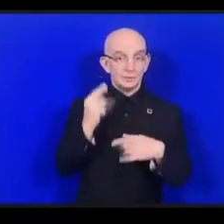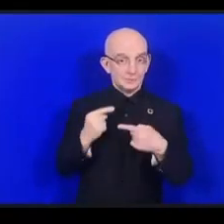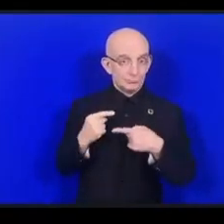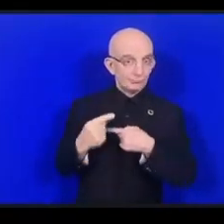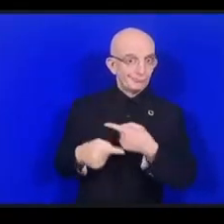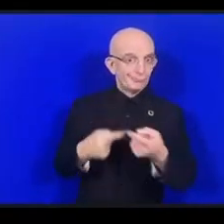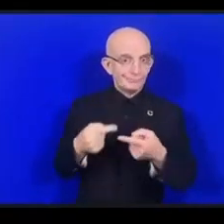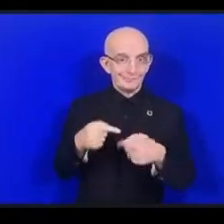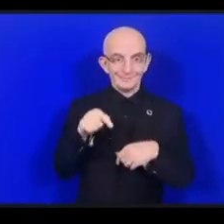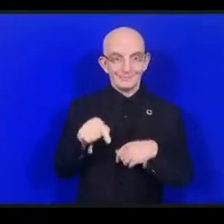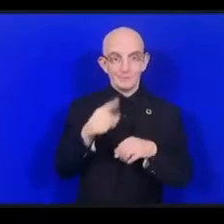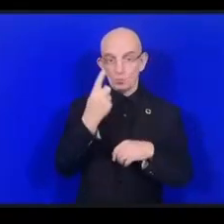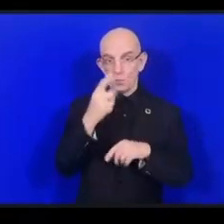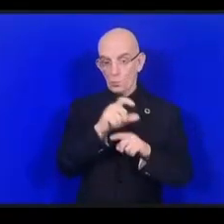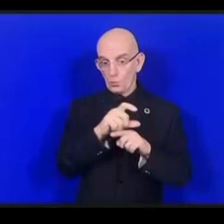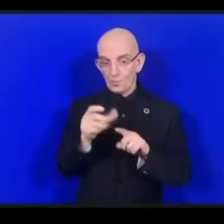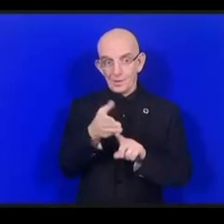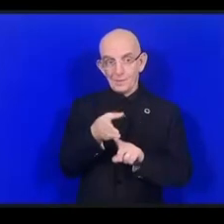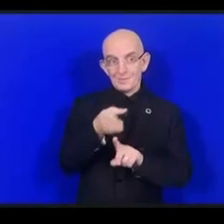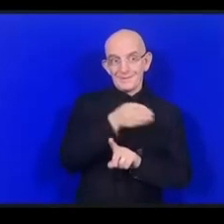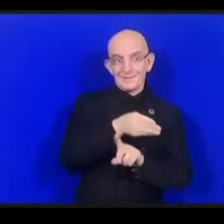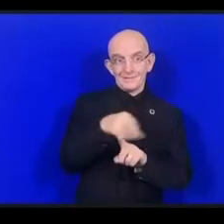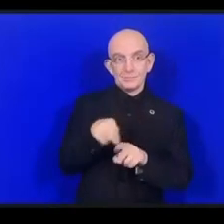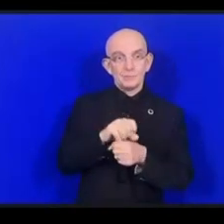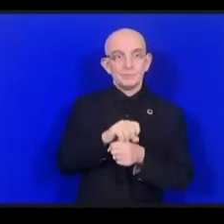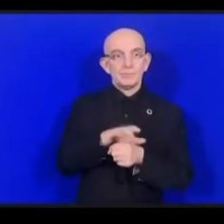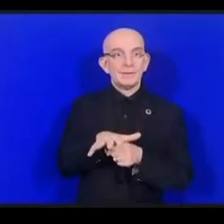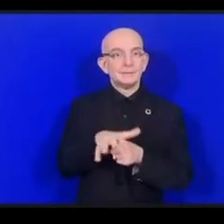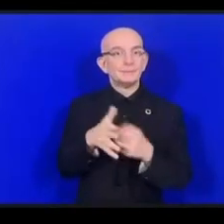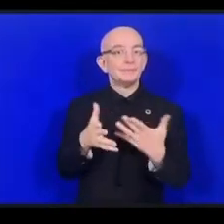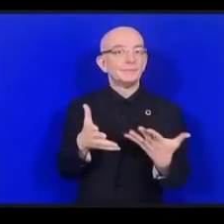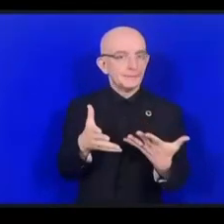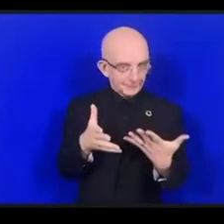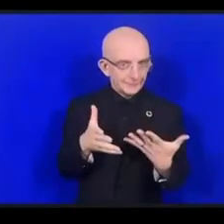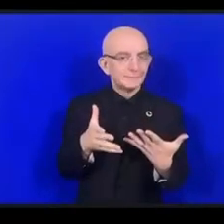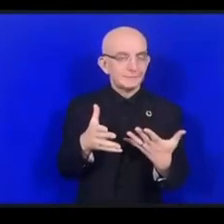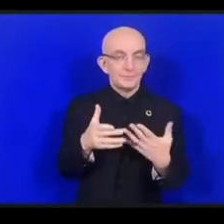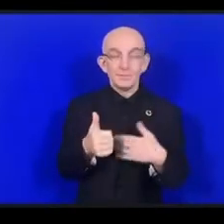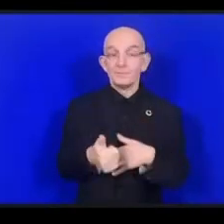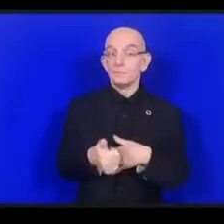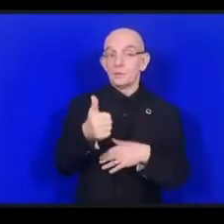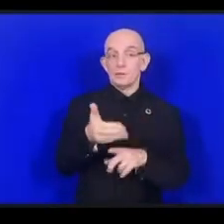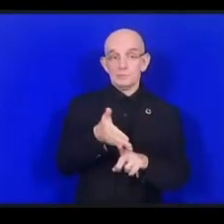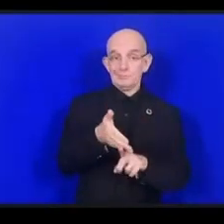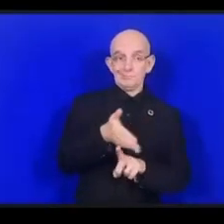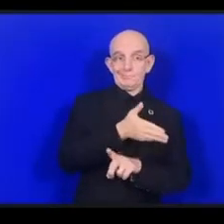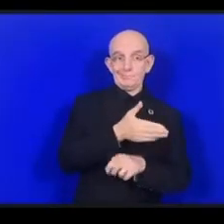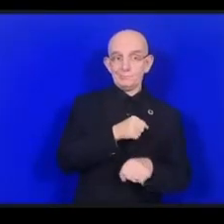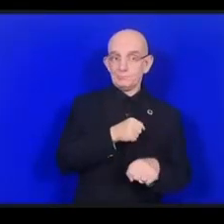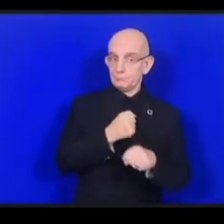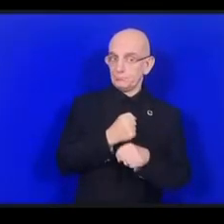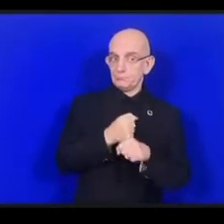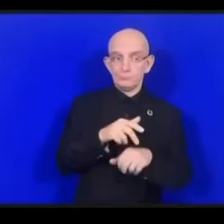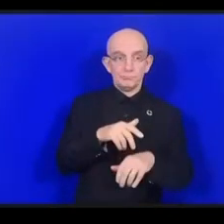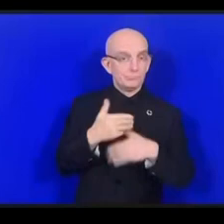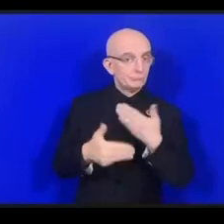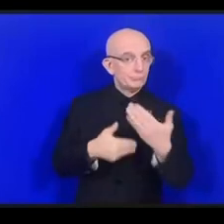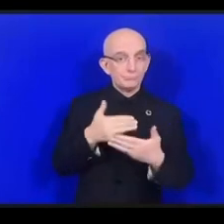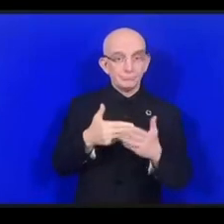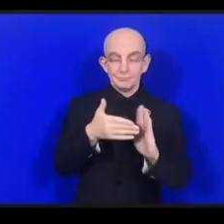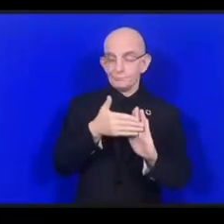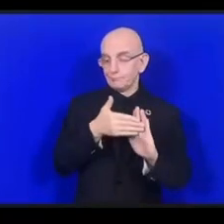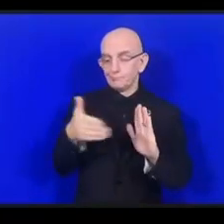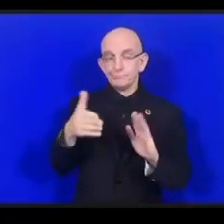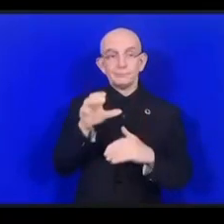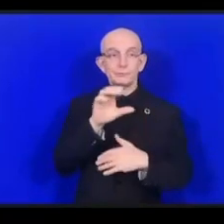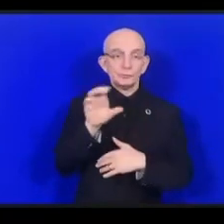上面召开，就只是在过去1年多的时间我们才开始在线下开会。我们这个动态